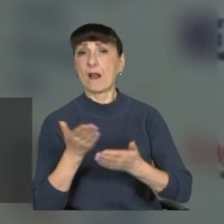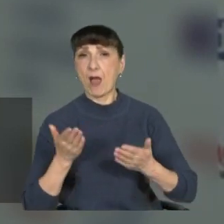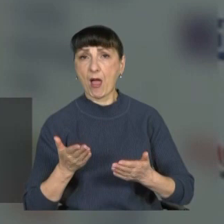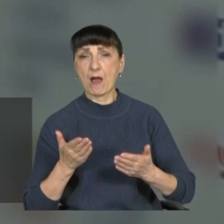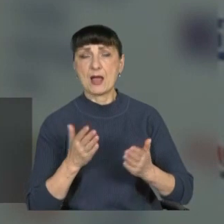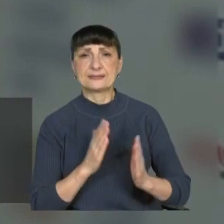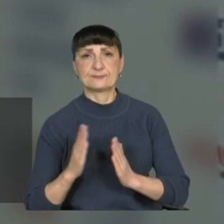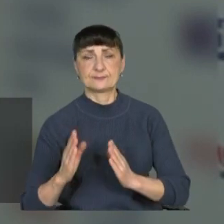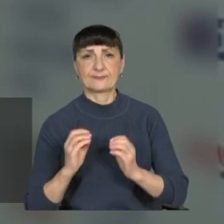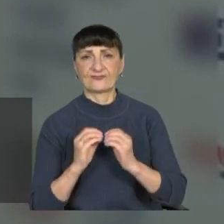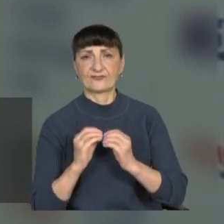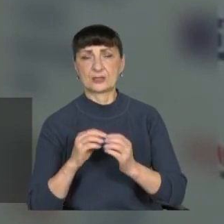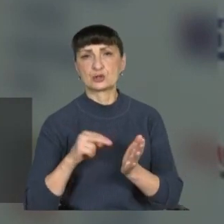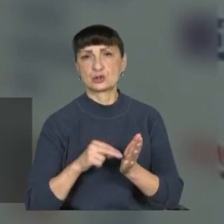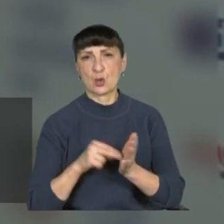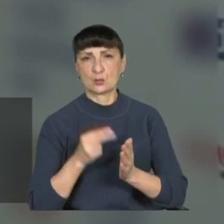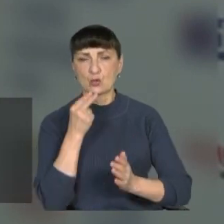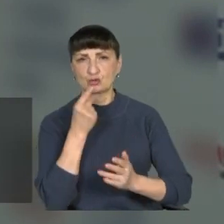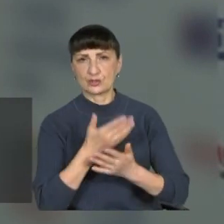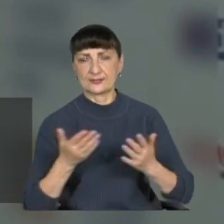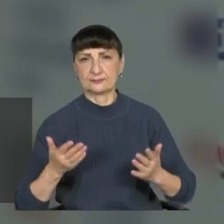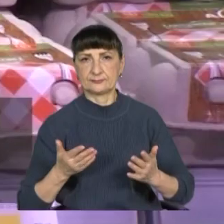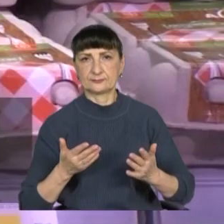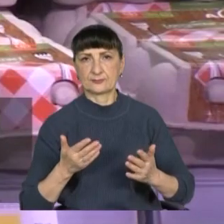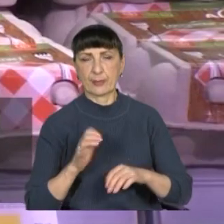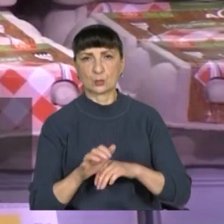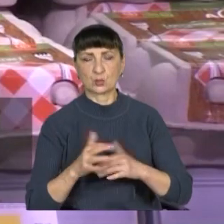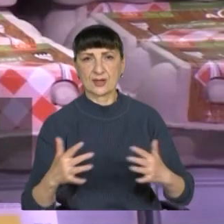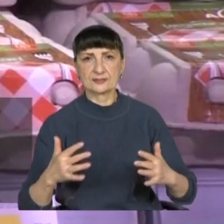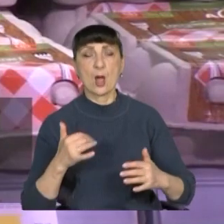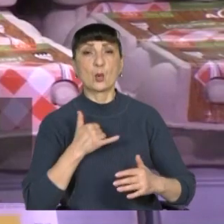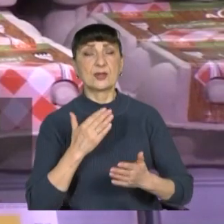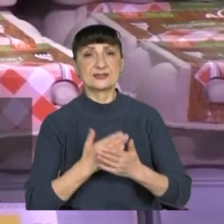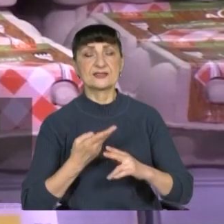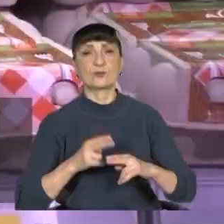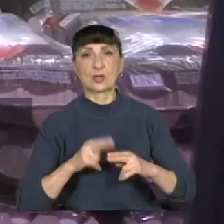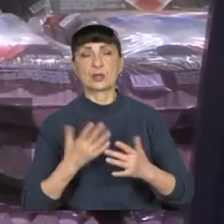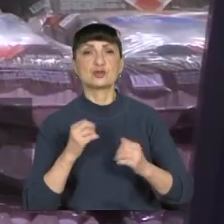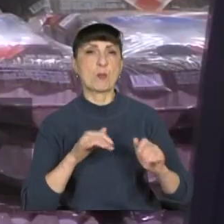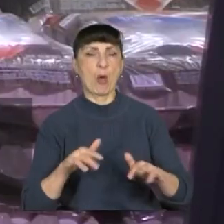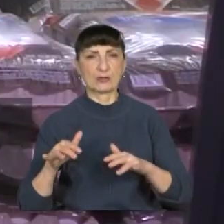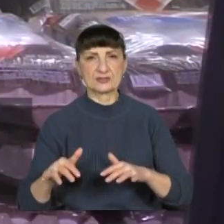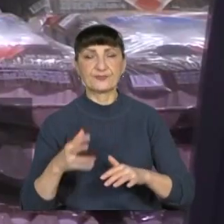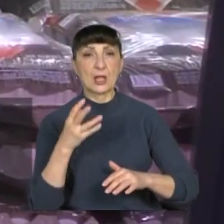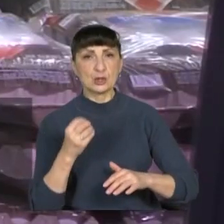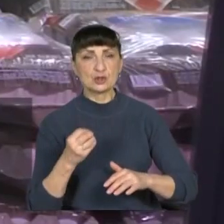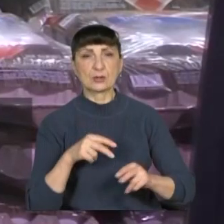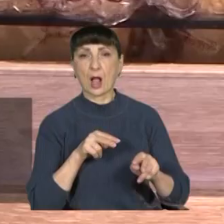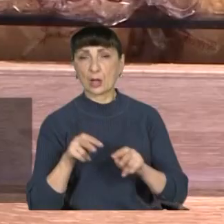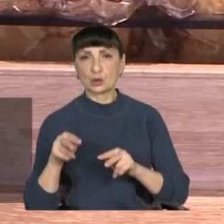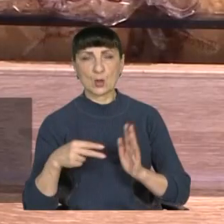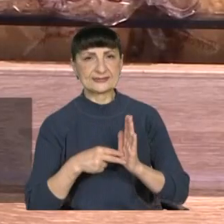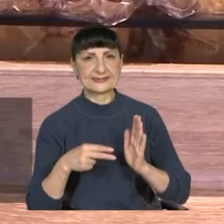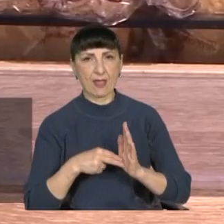продукции. Вот у нас есть еще вот такие альтернативные механизмы. Кроме того, для контроля цен на социально значимые продукты